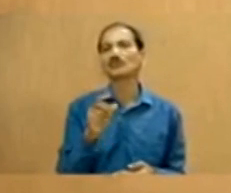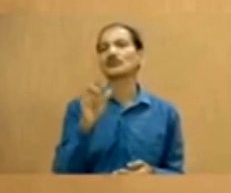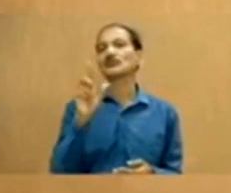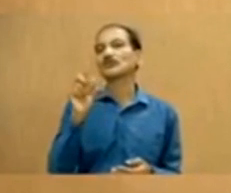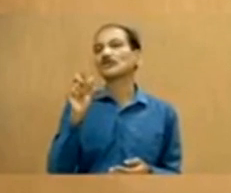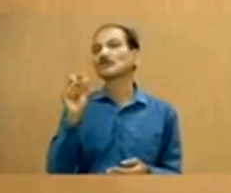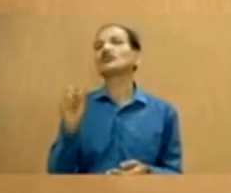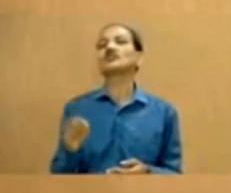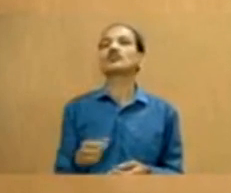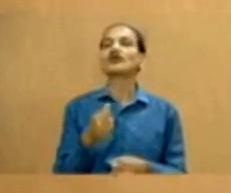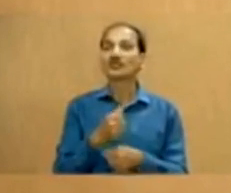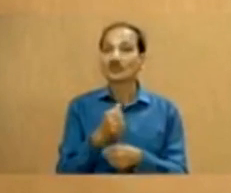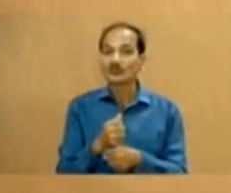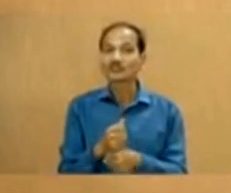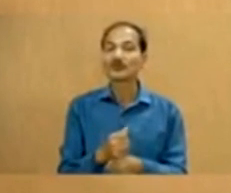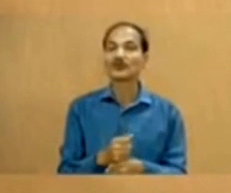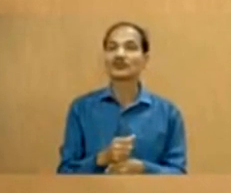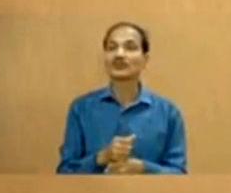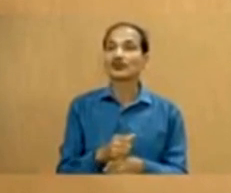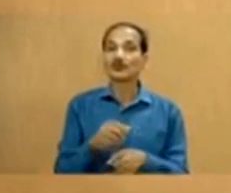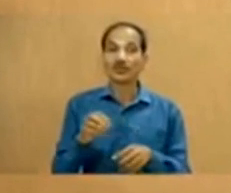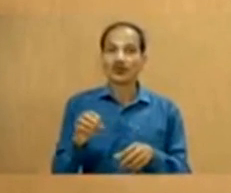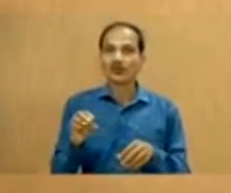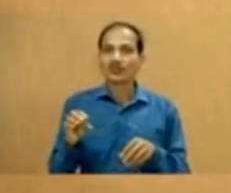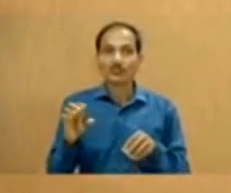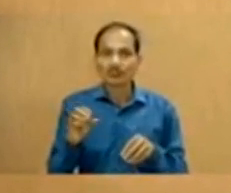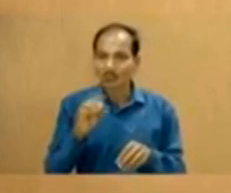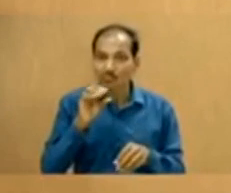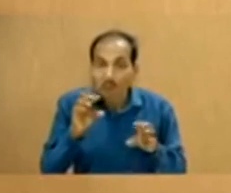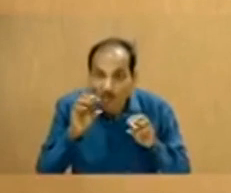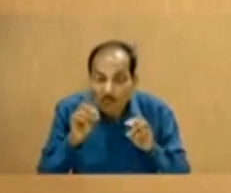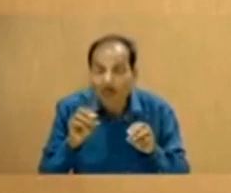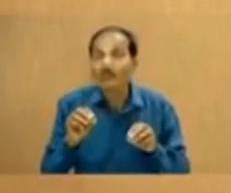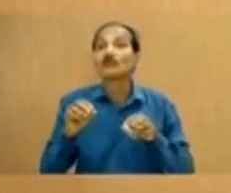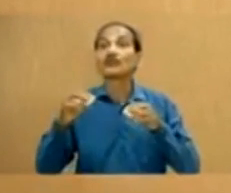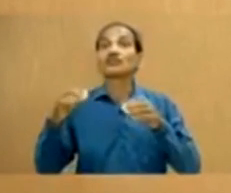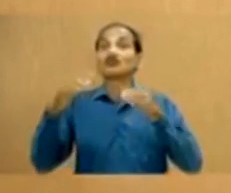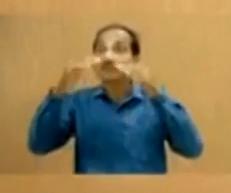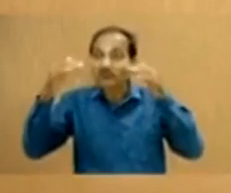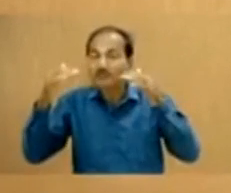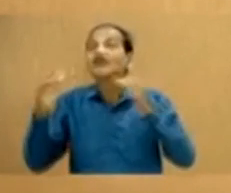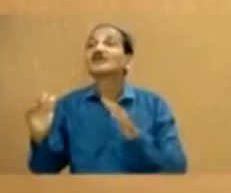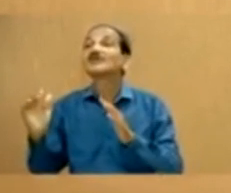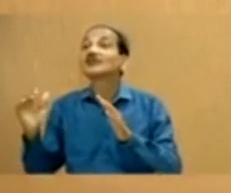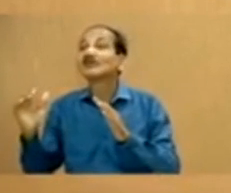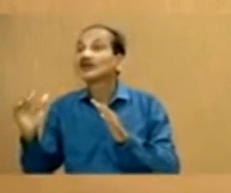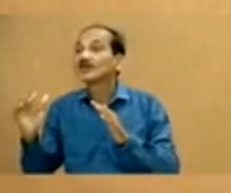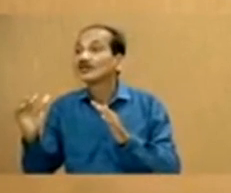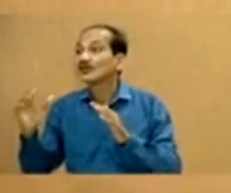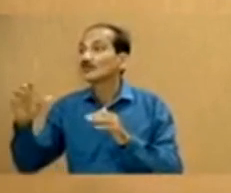ପଶୁ ଚିକିତ୍ସା କ୍ଲିନିକ୍, ପଶୁ ଖାଦ୍ୟ ବିତରଣକାରୀ ଦୋକାନୀ ଏମାନଙ୍କୁ ଅତ୍ୟାବଶ୍ୟକ ସେବା